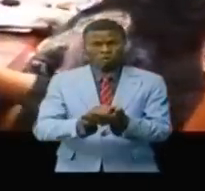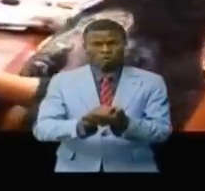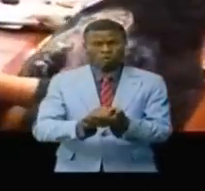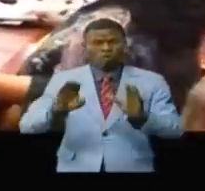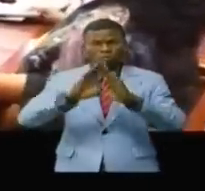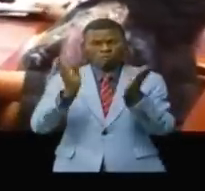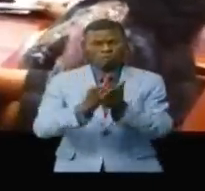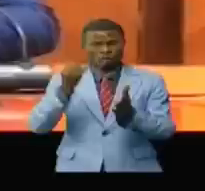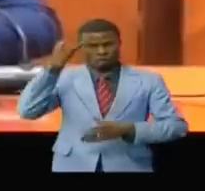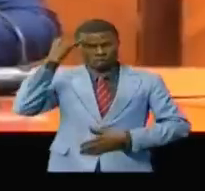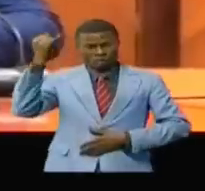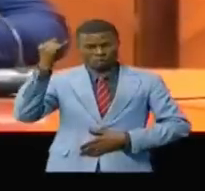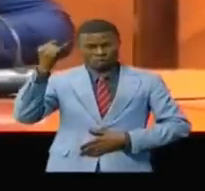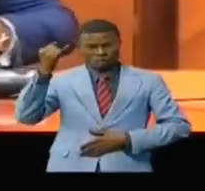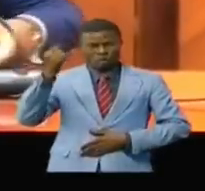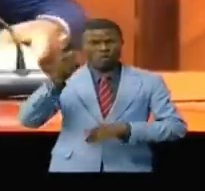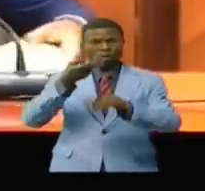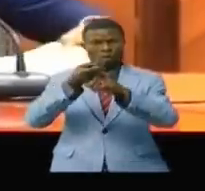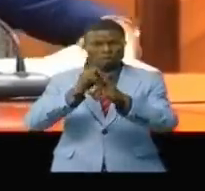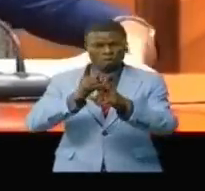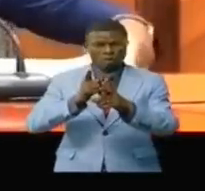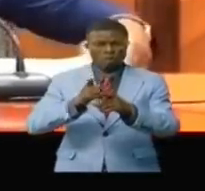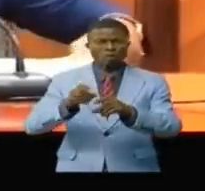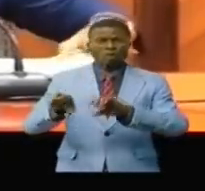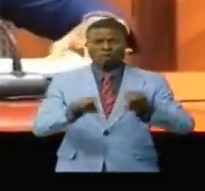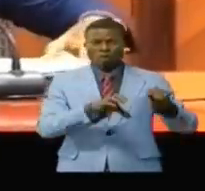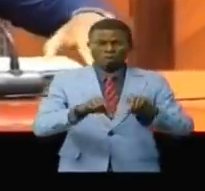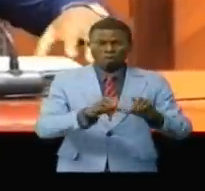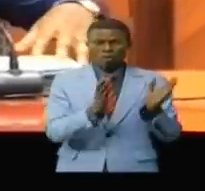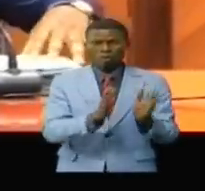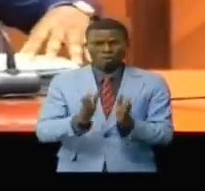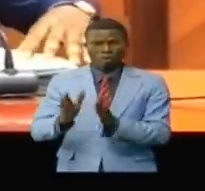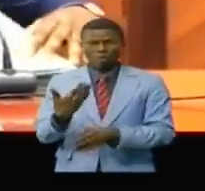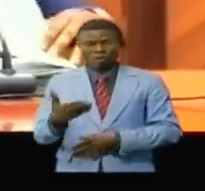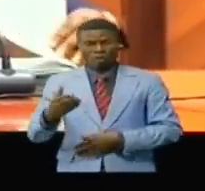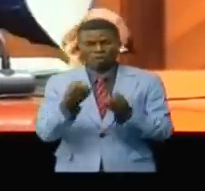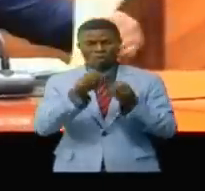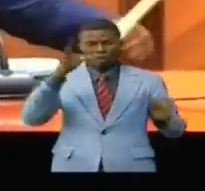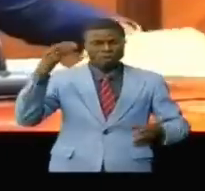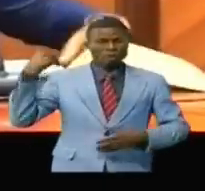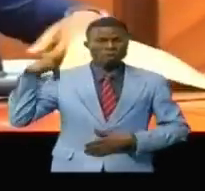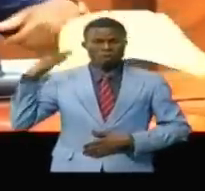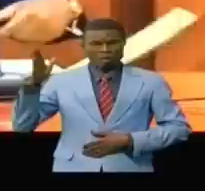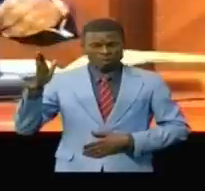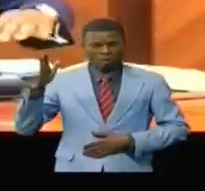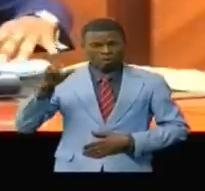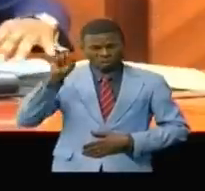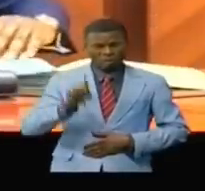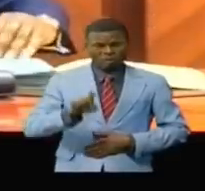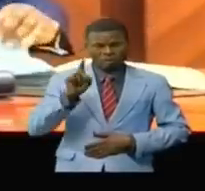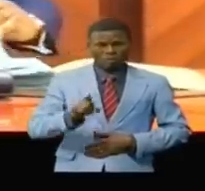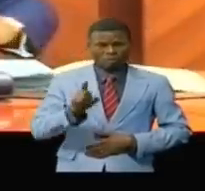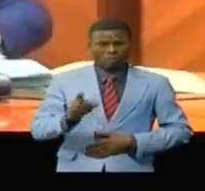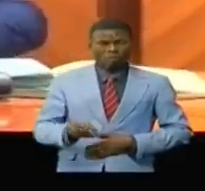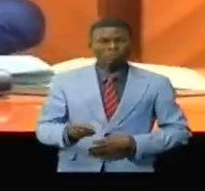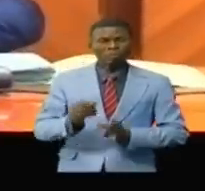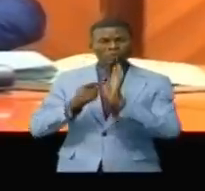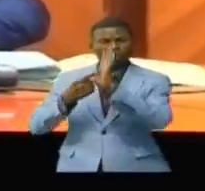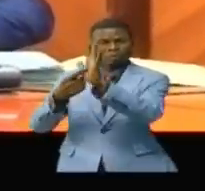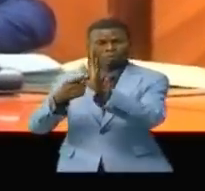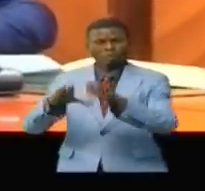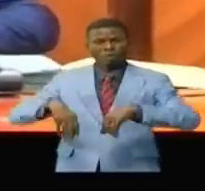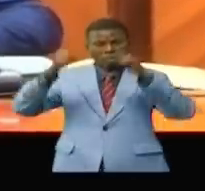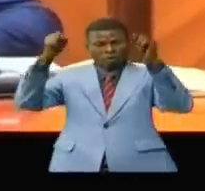toute initiative portant sur une cession ou disposition du patrimoine de l'État devrait être soumise à l'adoption